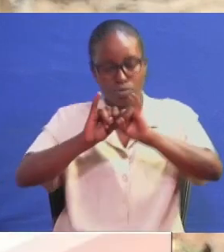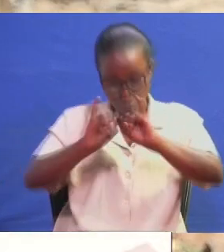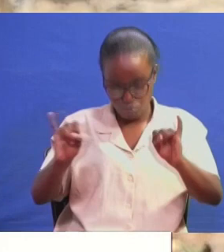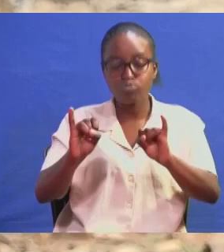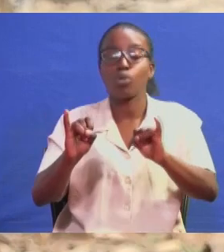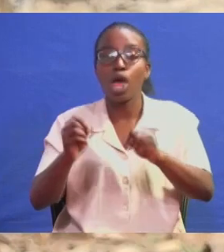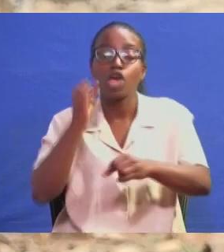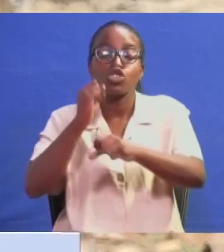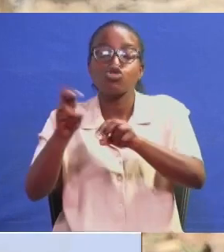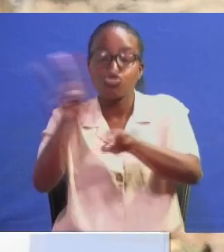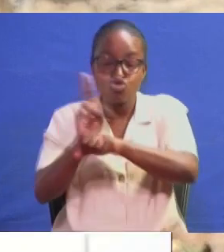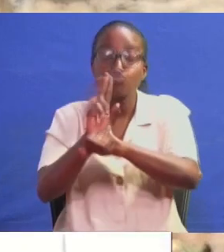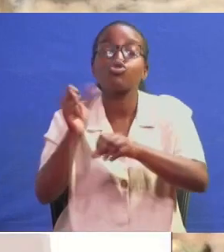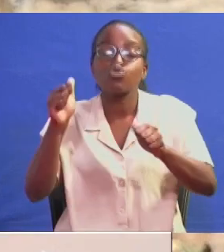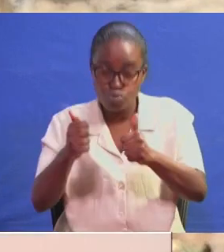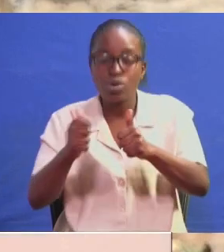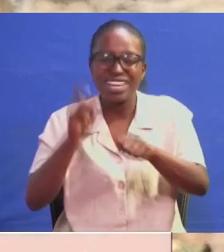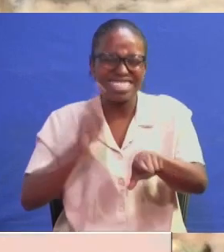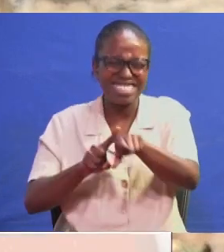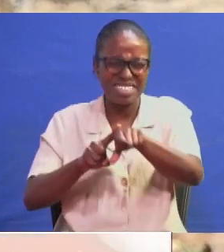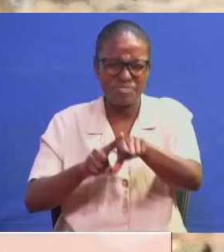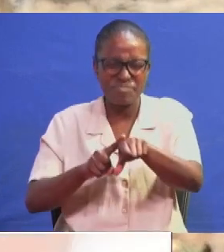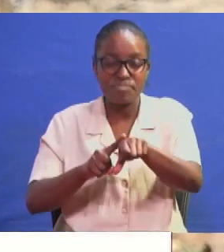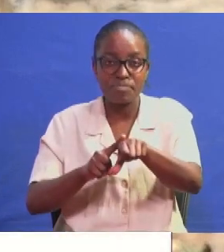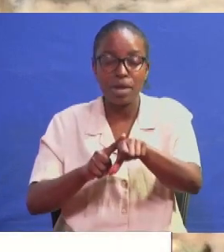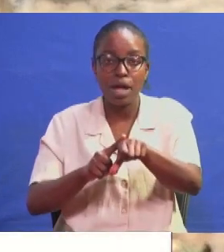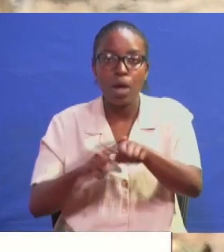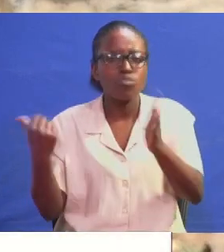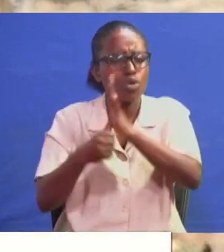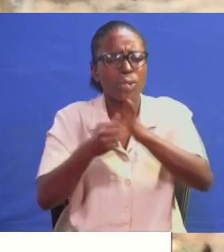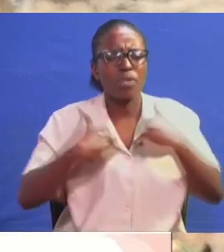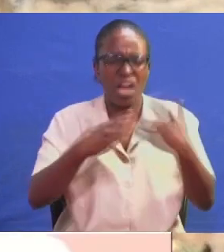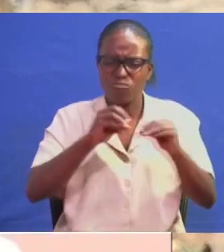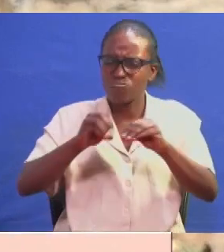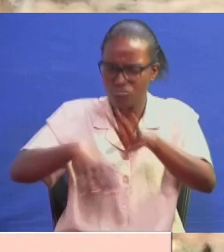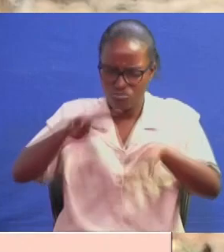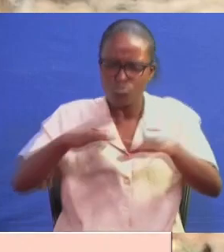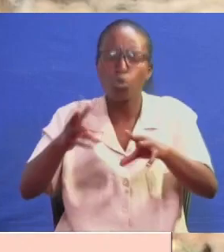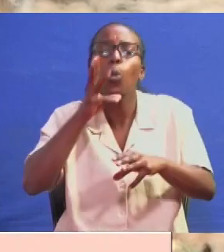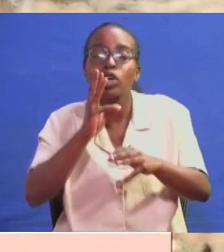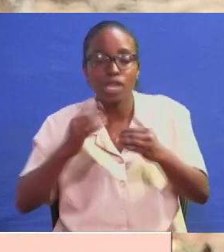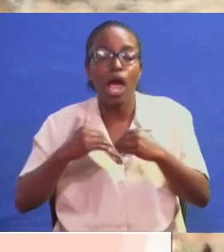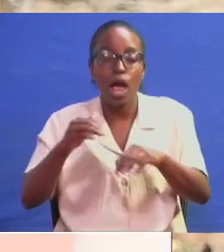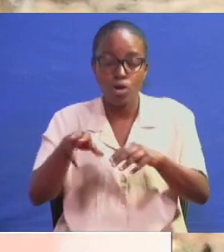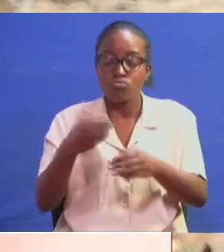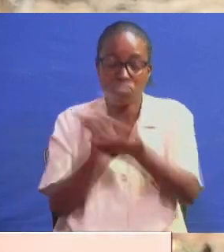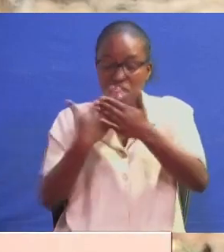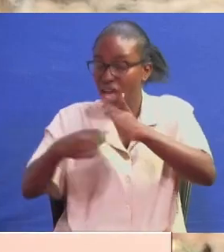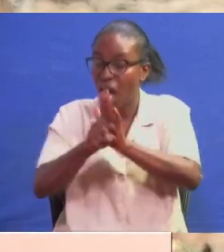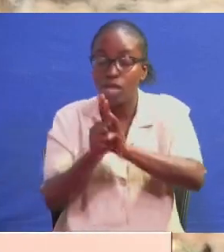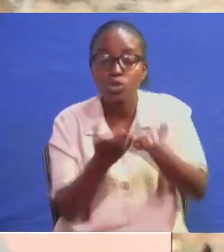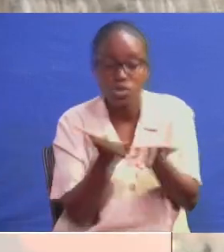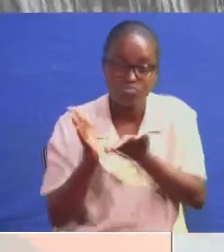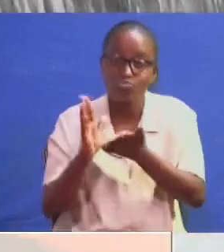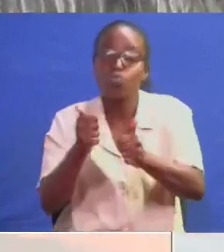zetu. Hatuna shida na maji ya kulima. Tukipewa tutashukuru pia. Juu pia sisi